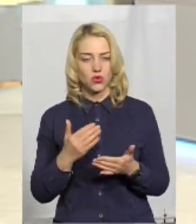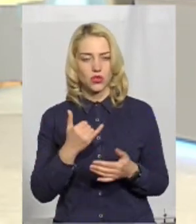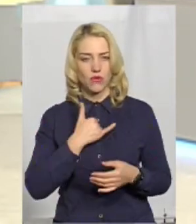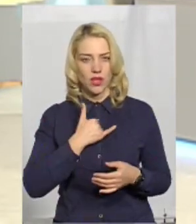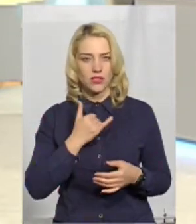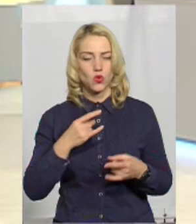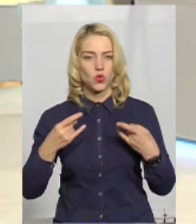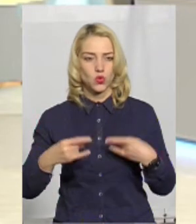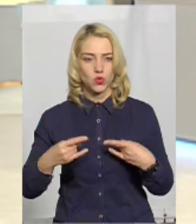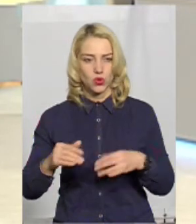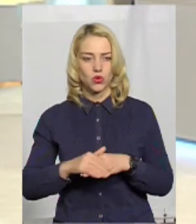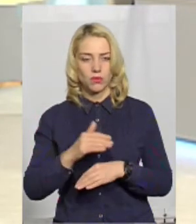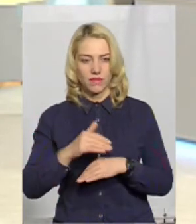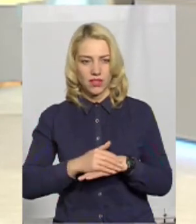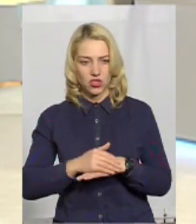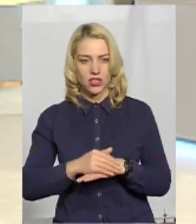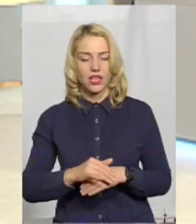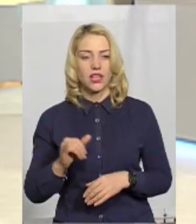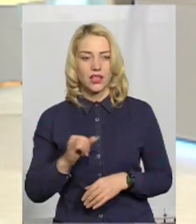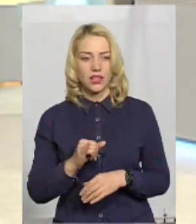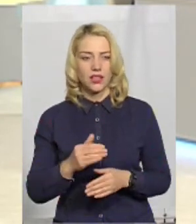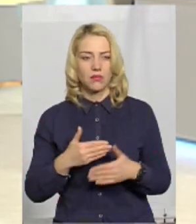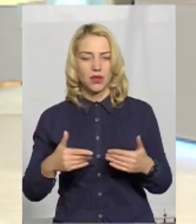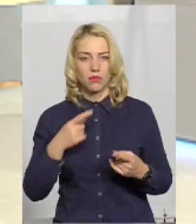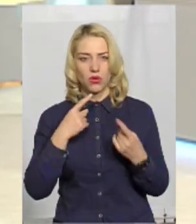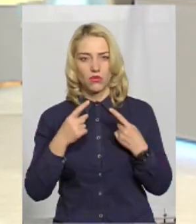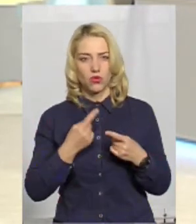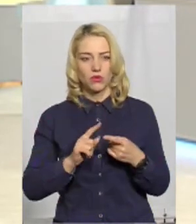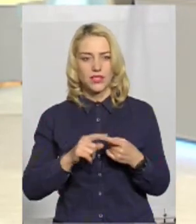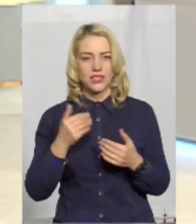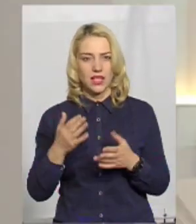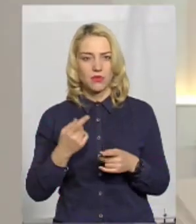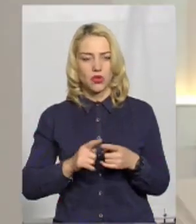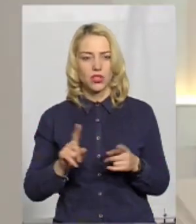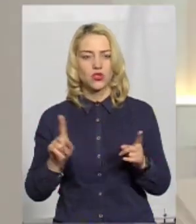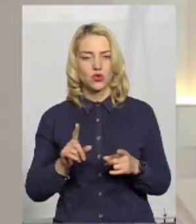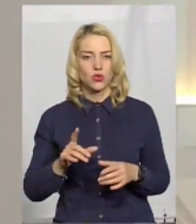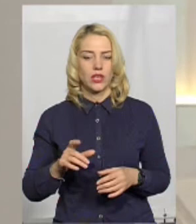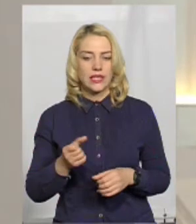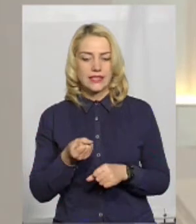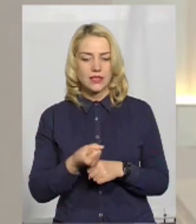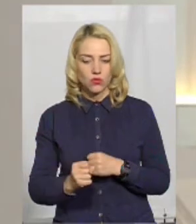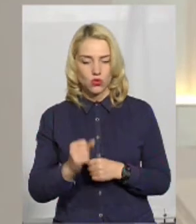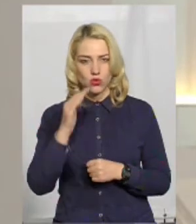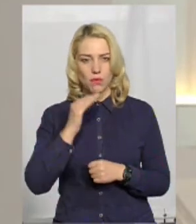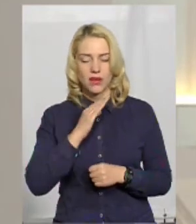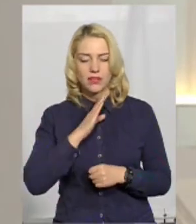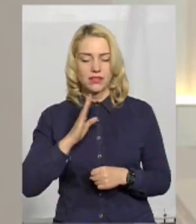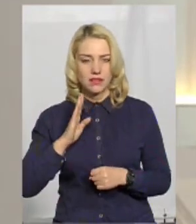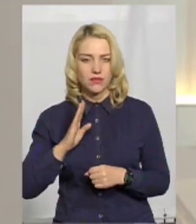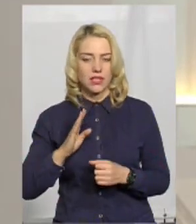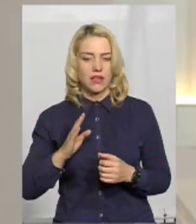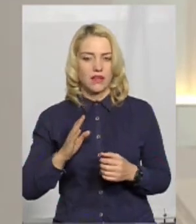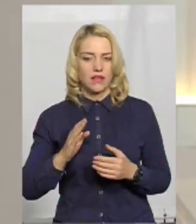нас у студії. Добрий вечір. І ми поговоримо з нею про те, що змушує батьків відмовлятися